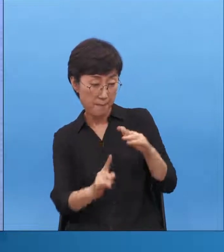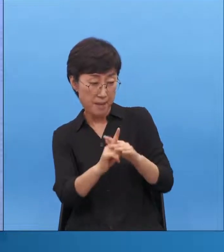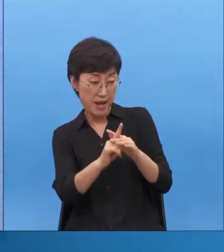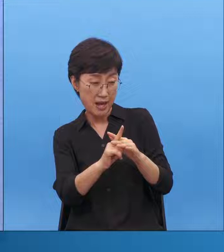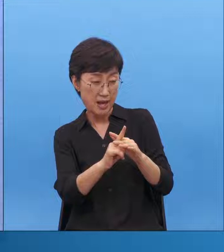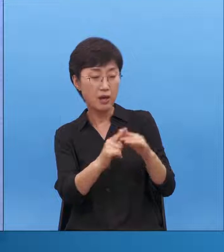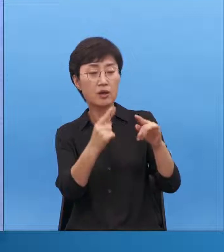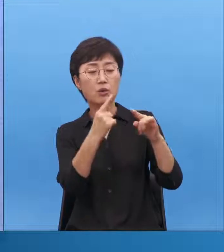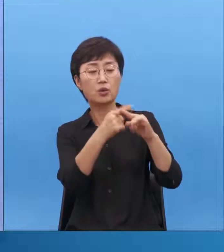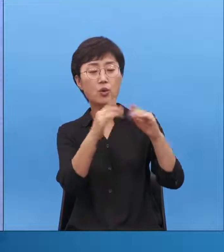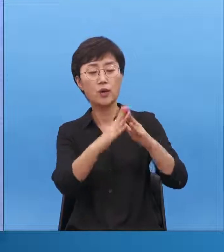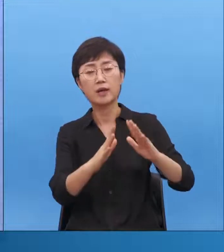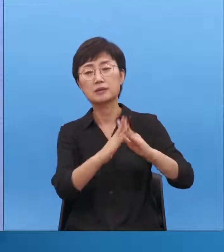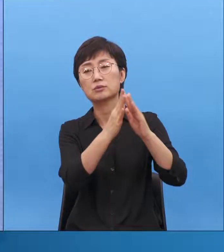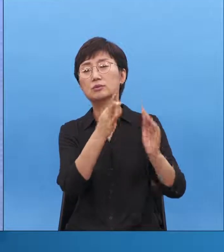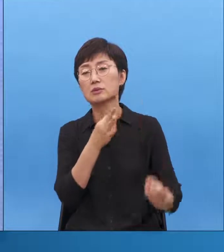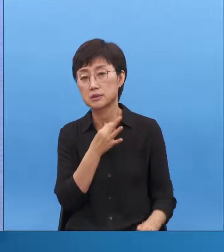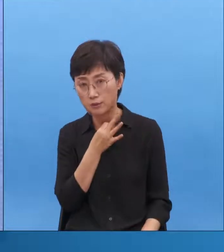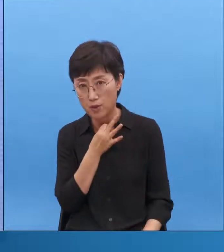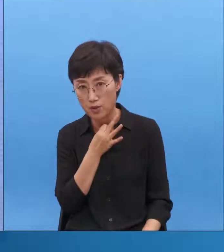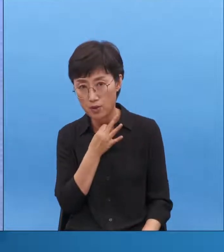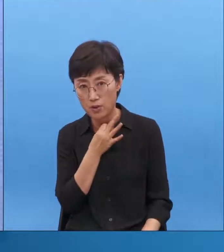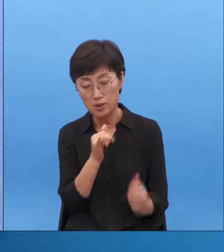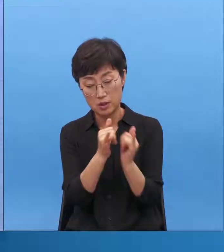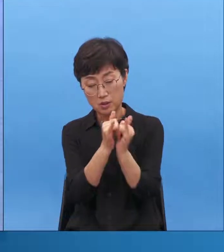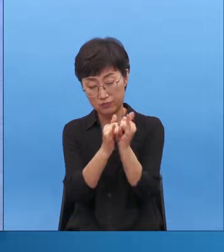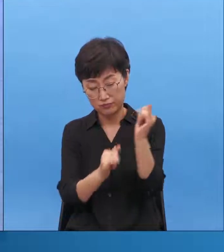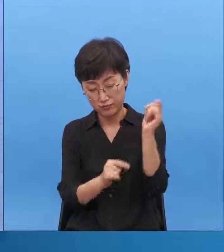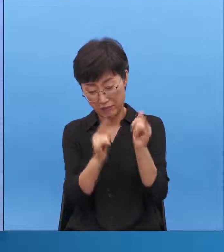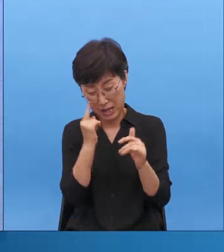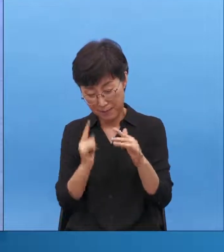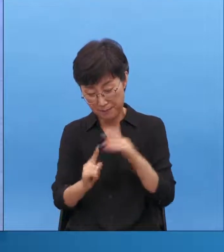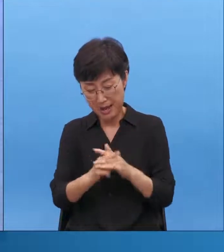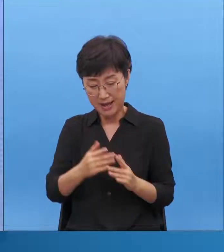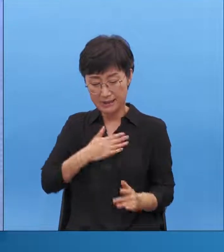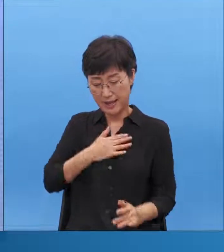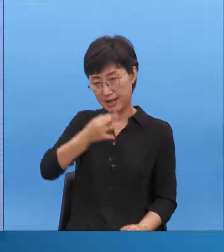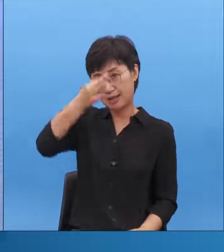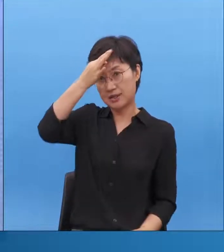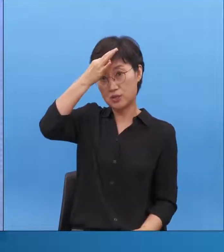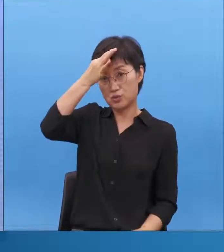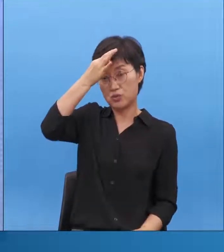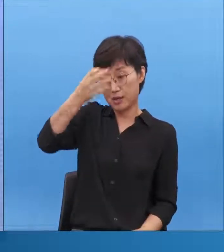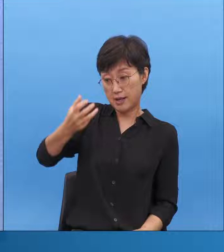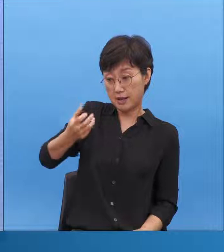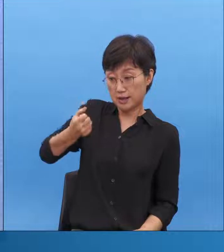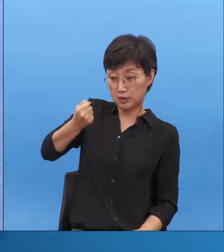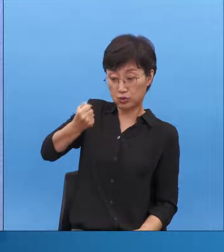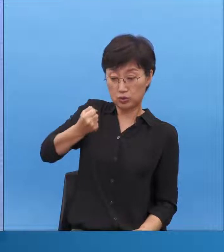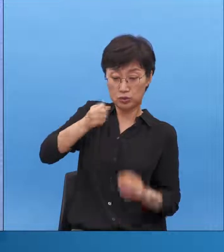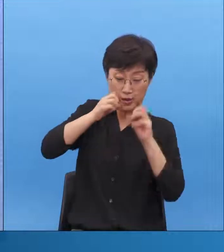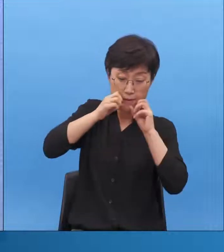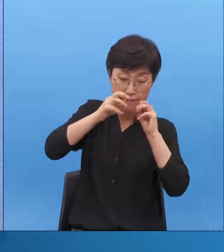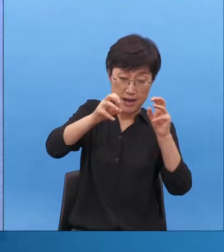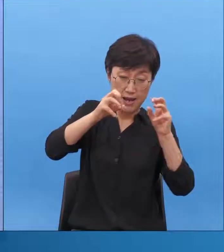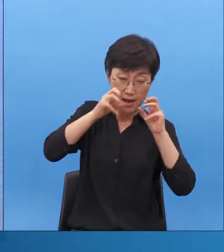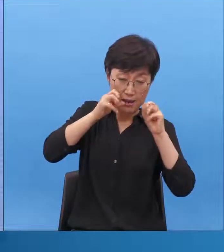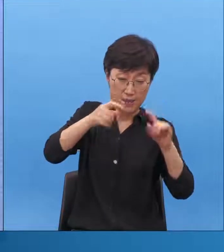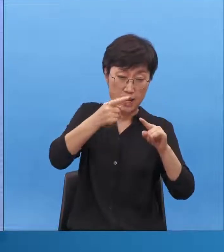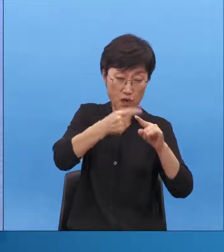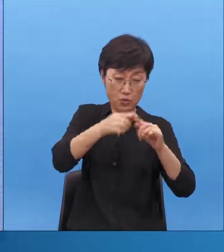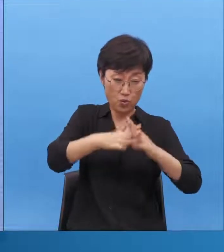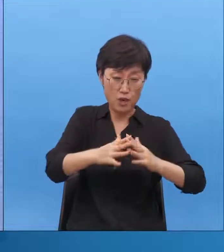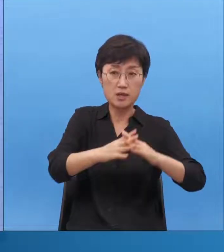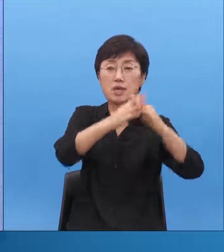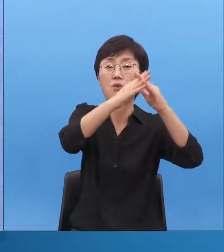만들어라. And I'll make my occupation into a masterpiece that never existed in the earth 하나님 before. 그 응답을 하시기 때문에 역사상에 한 번도 없었던